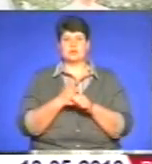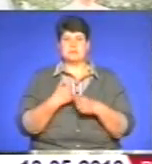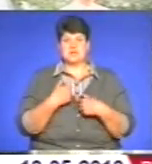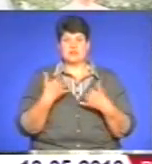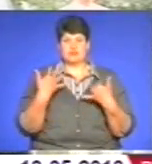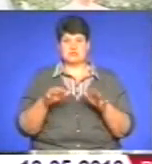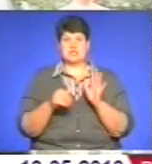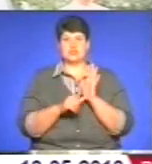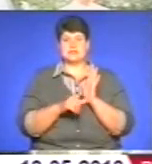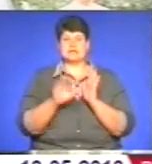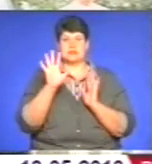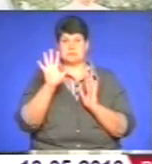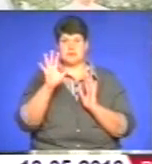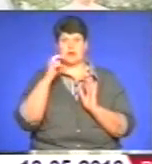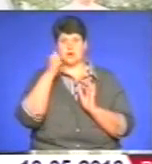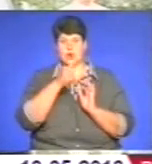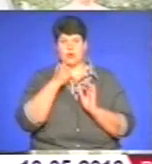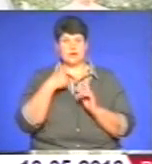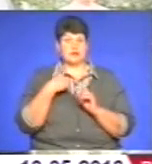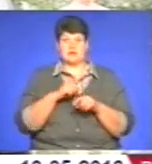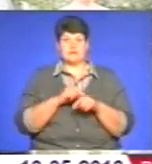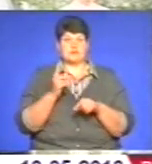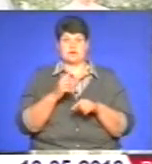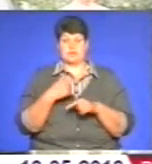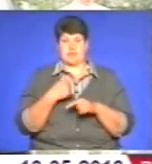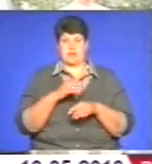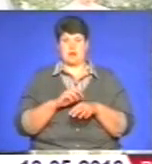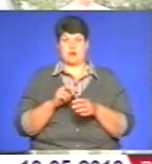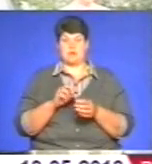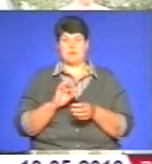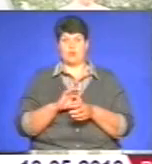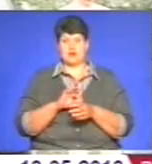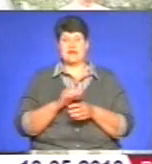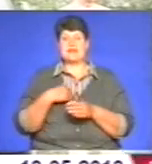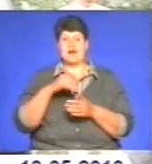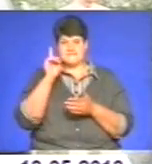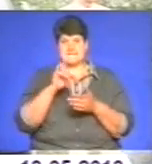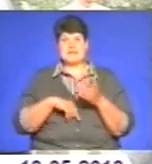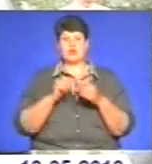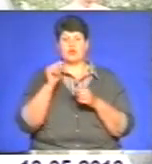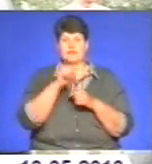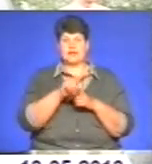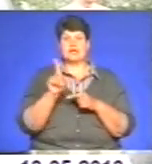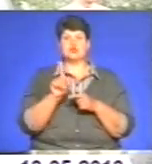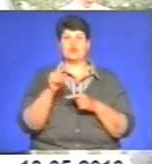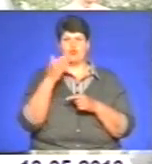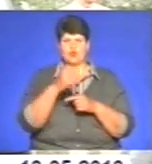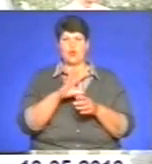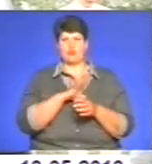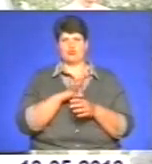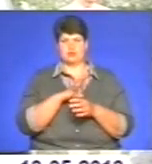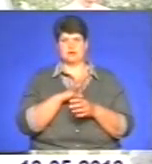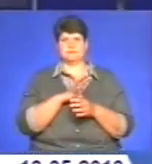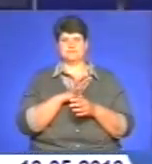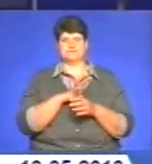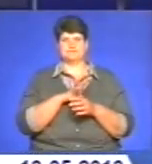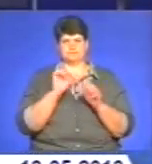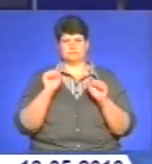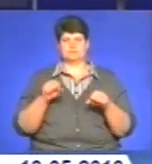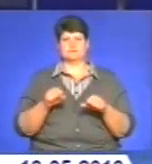65 років, я не чую, щоб мене що заболіло. То я вірив в те, що він дуже мав таку силу.